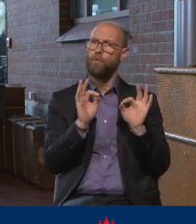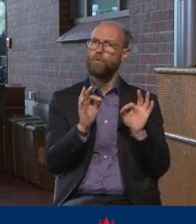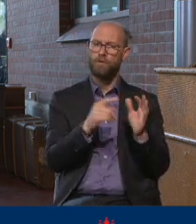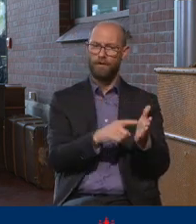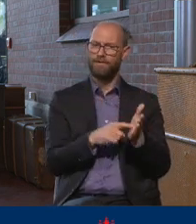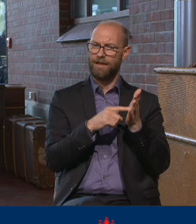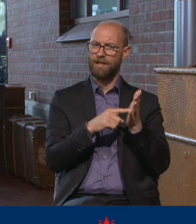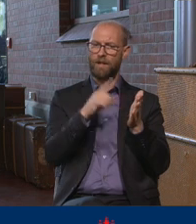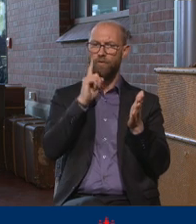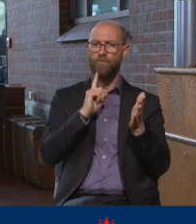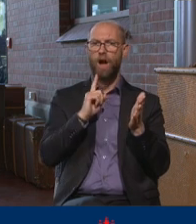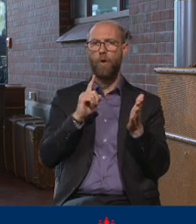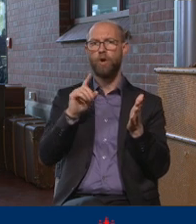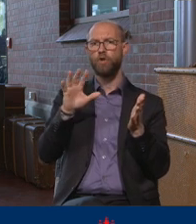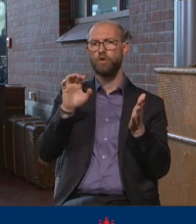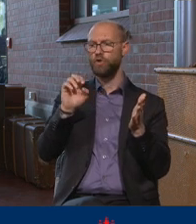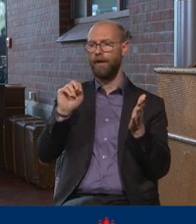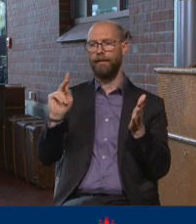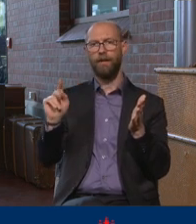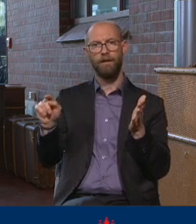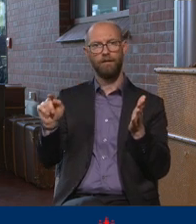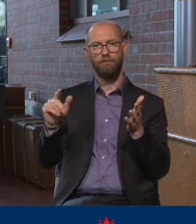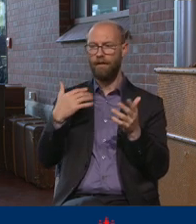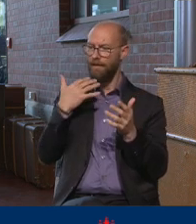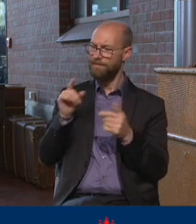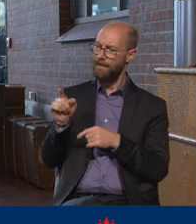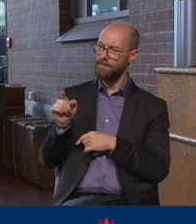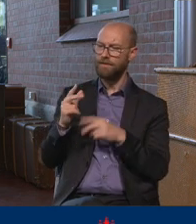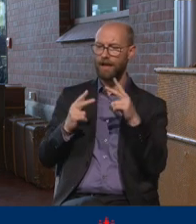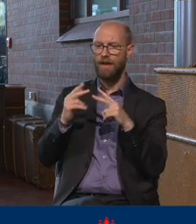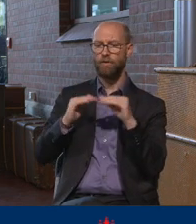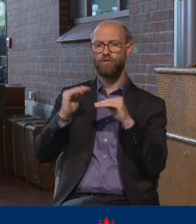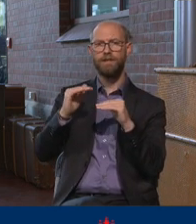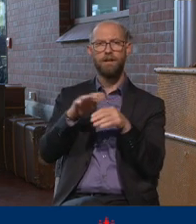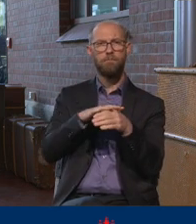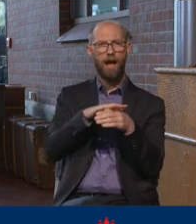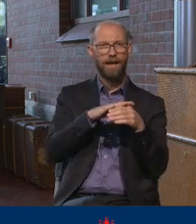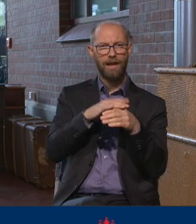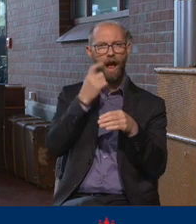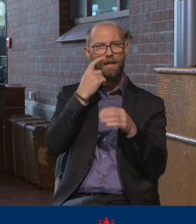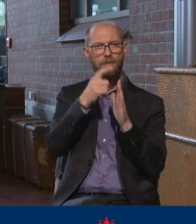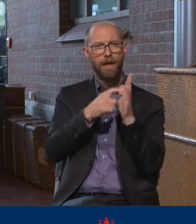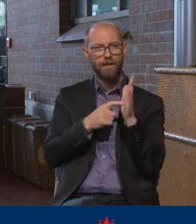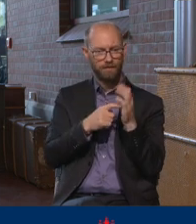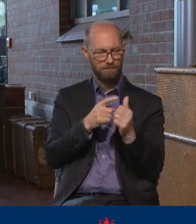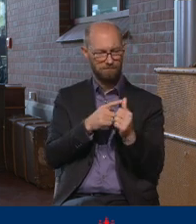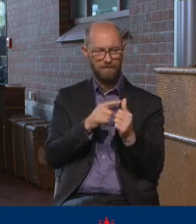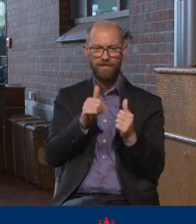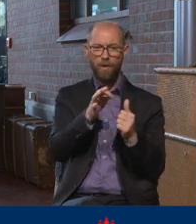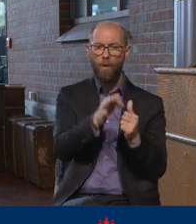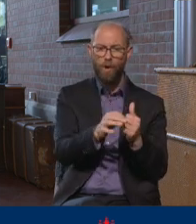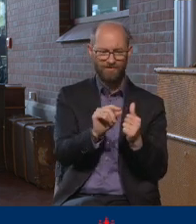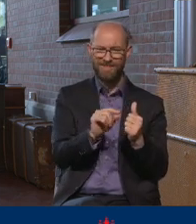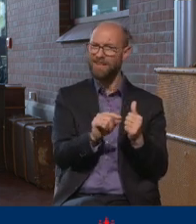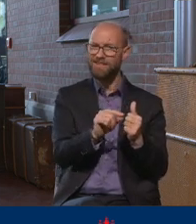ausführungen von verschenkt dass diese drei ebenen also welche fragmente haben wir da eigentlich was ist das für ein ort